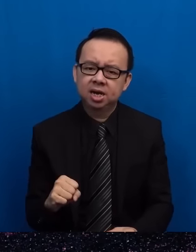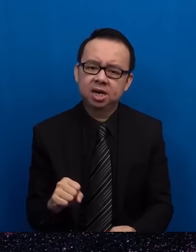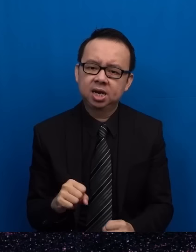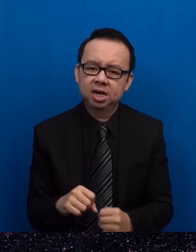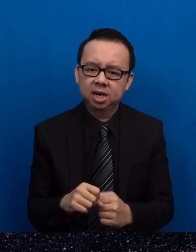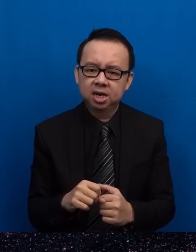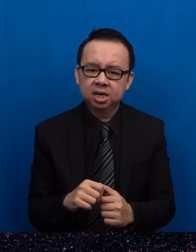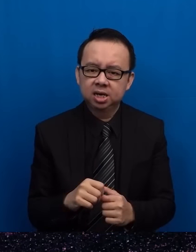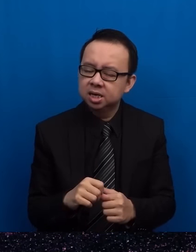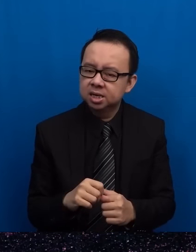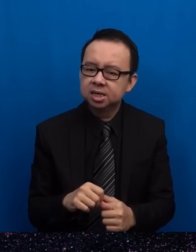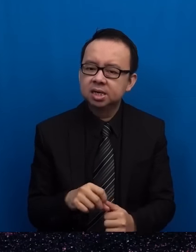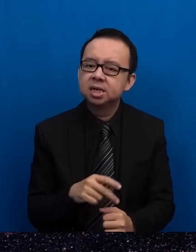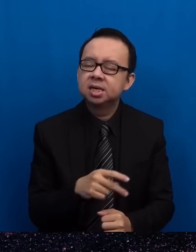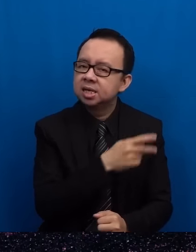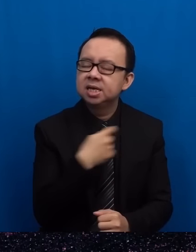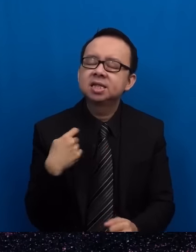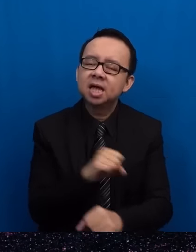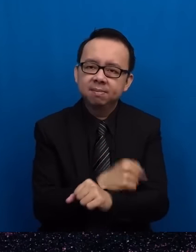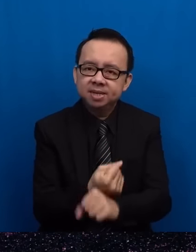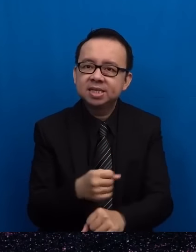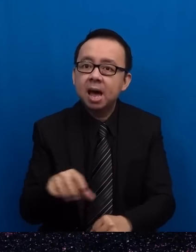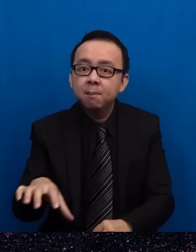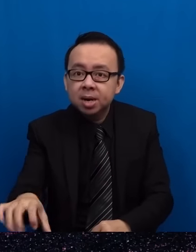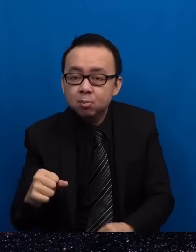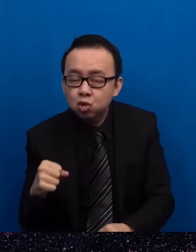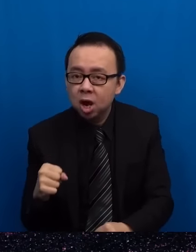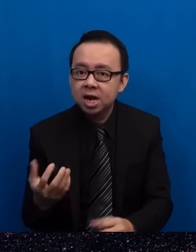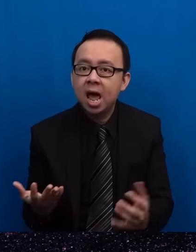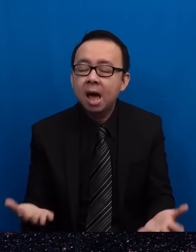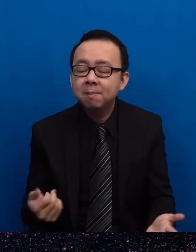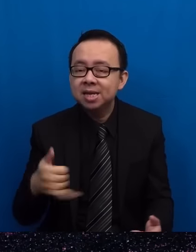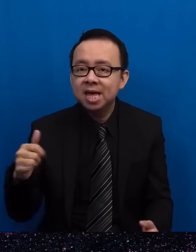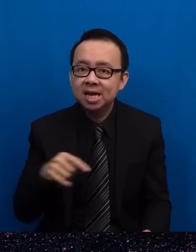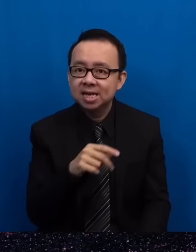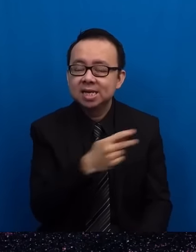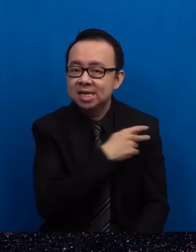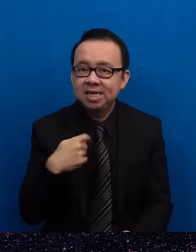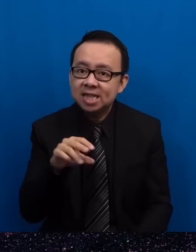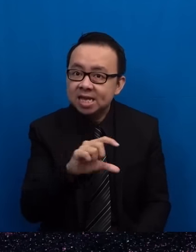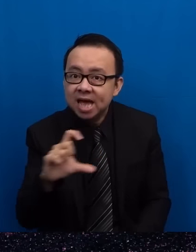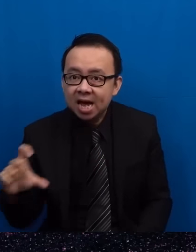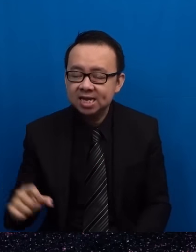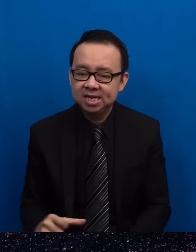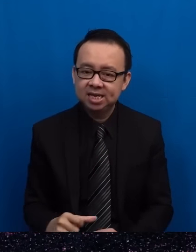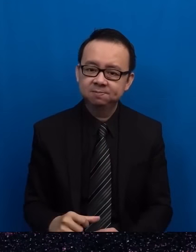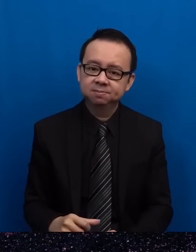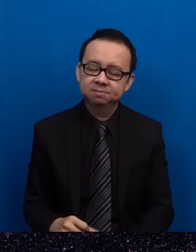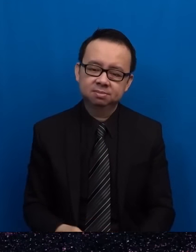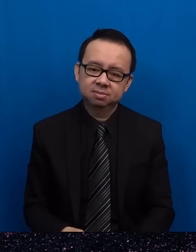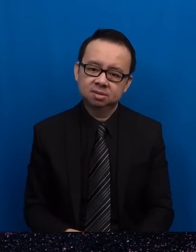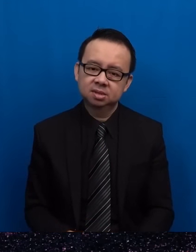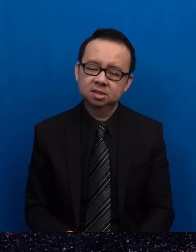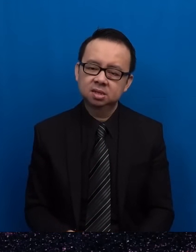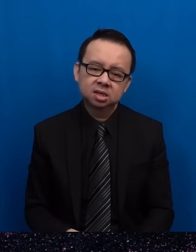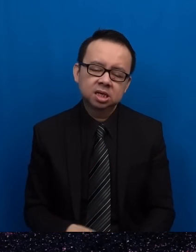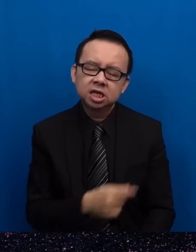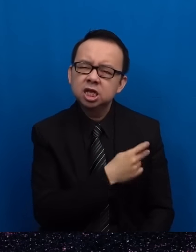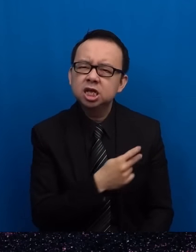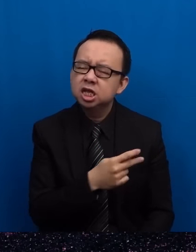looking for. Kita bisa menemukan apa yang selama ini kita cari. Kita berdoa minta staf yang handal, orang